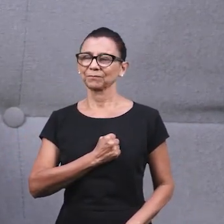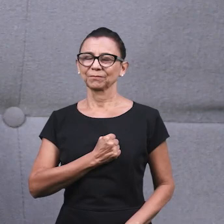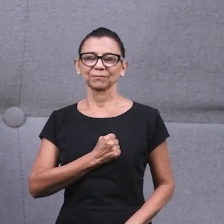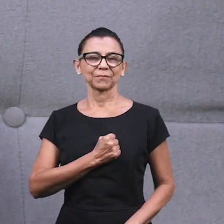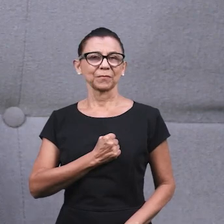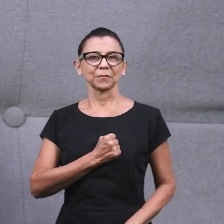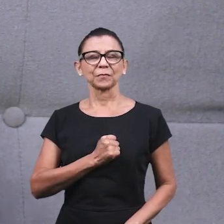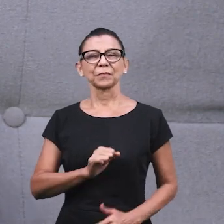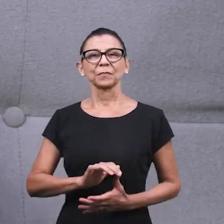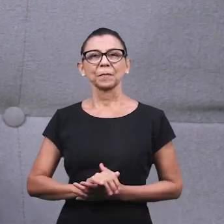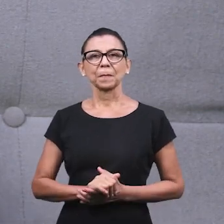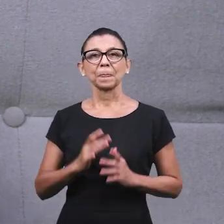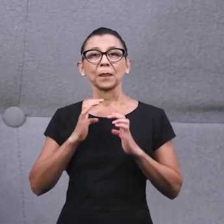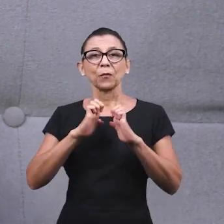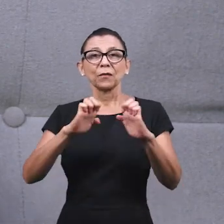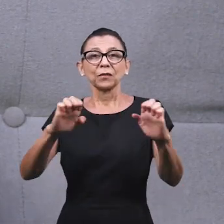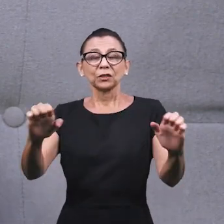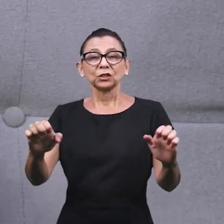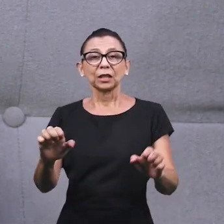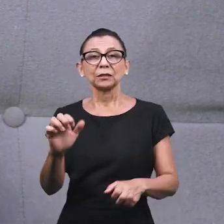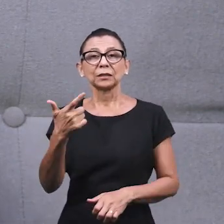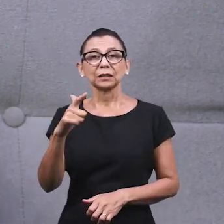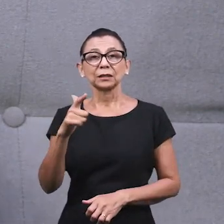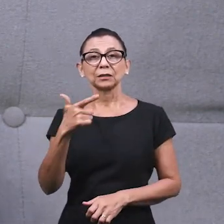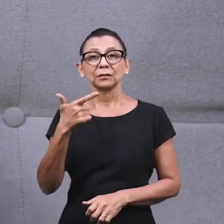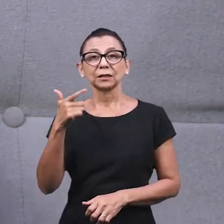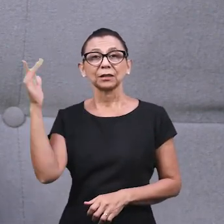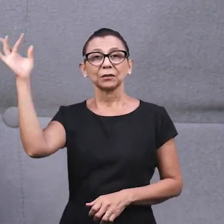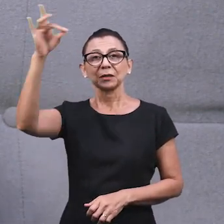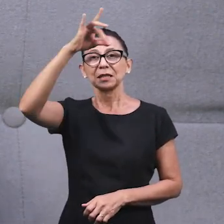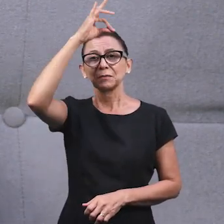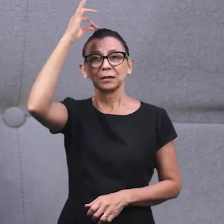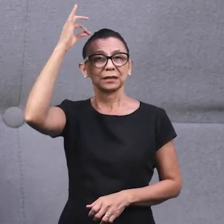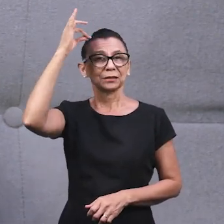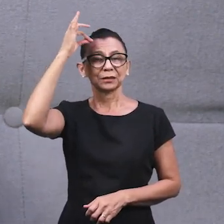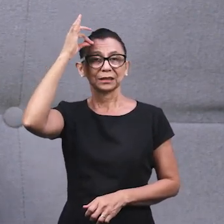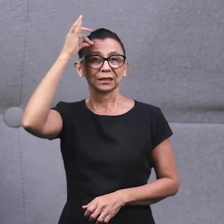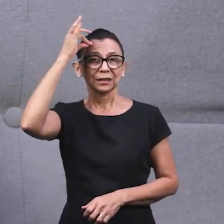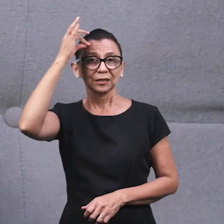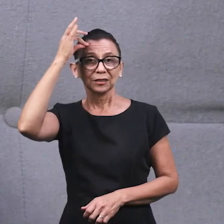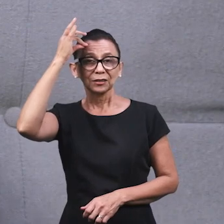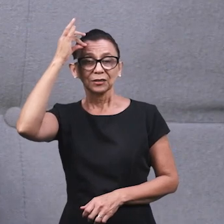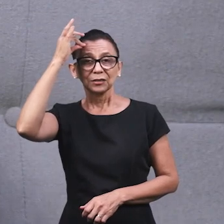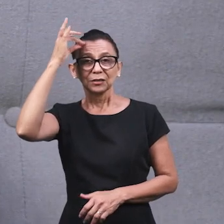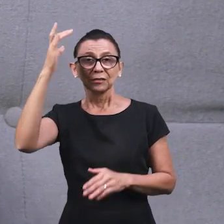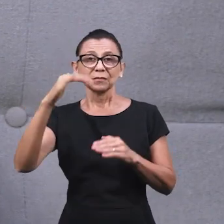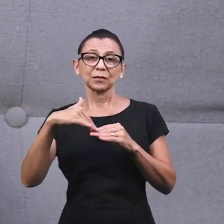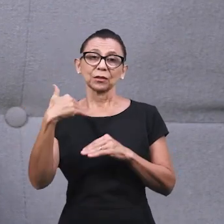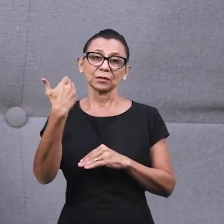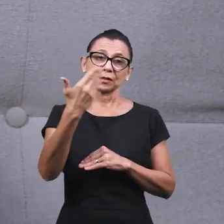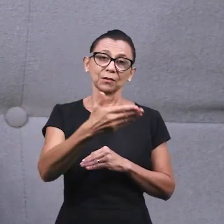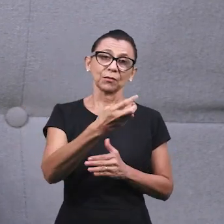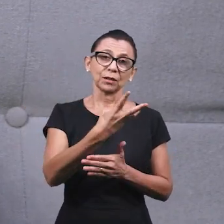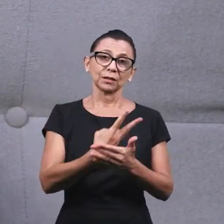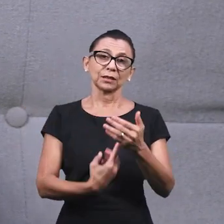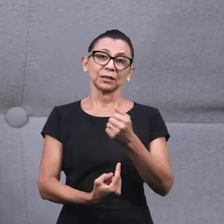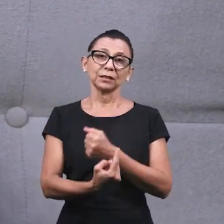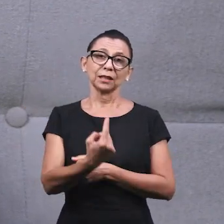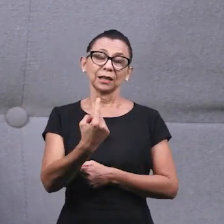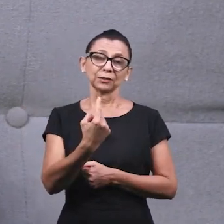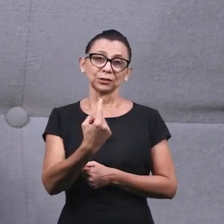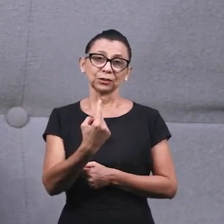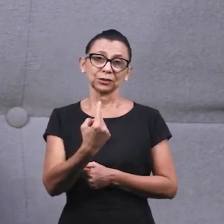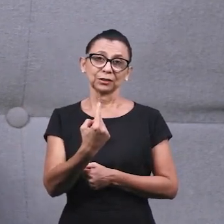Jésus. L'évangile sans le mystère, bien-aimé, il ne fait pas partie de la Trinité qui est